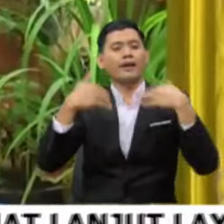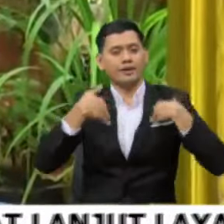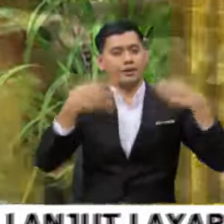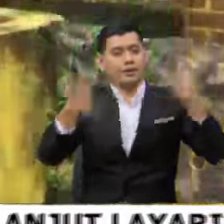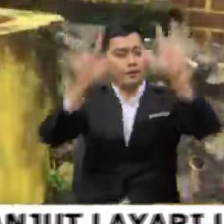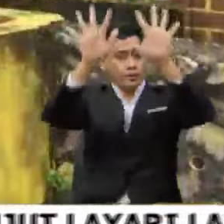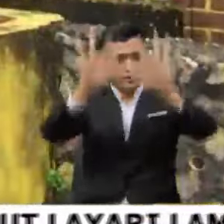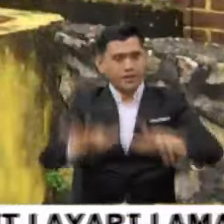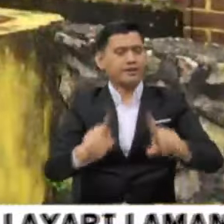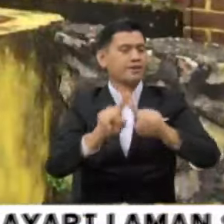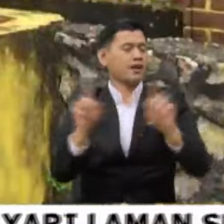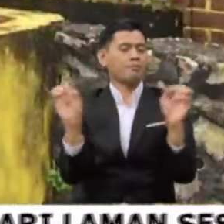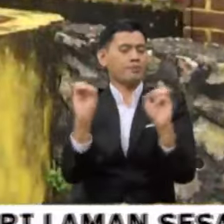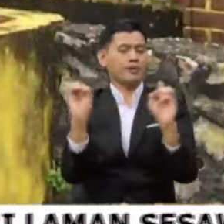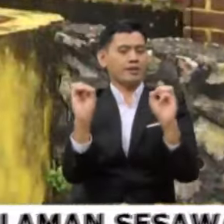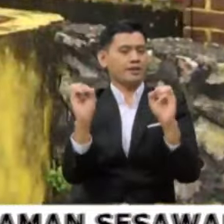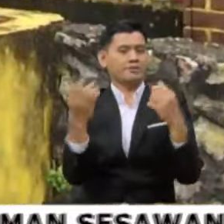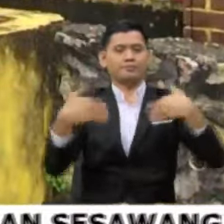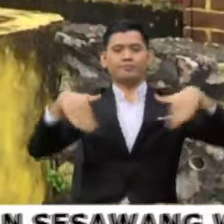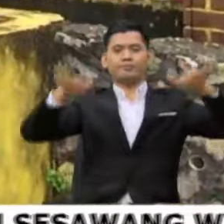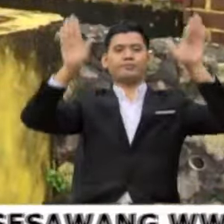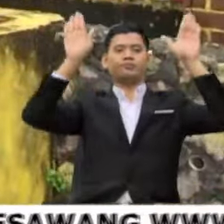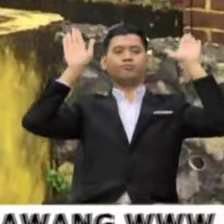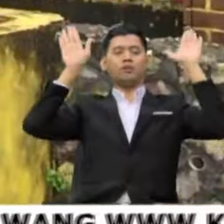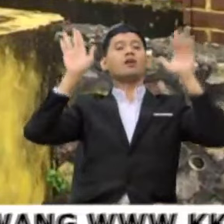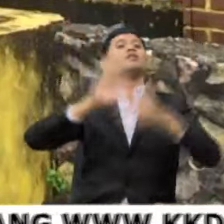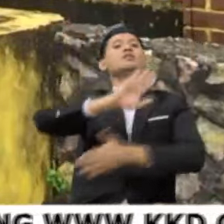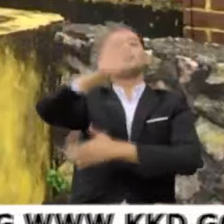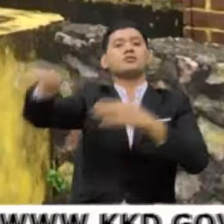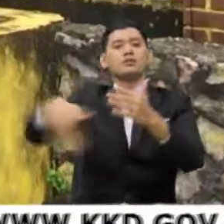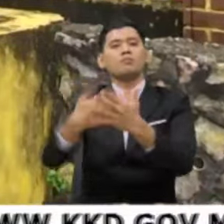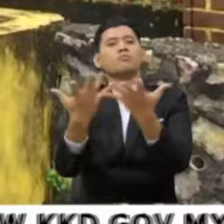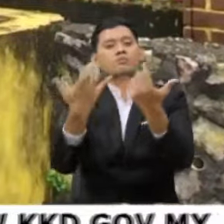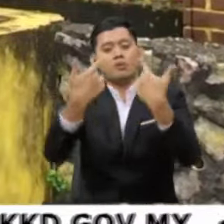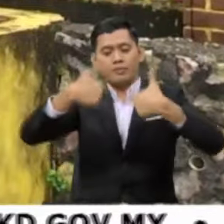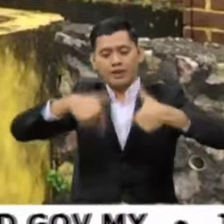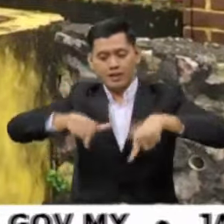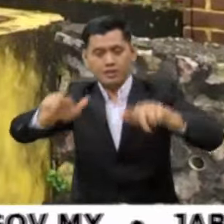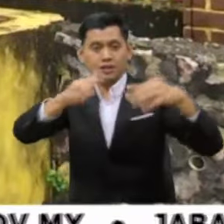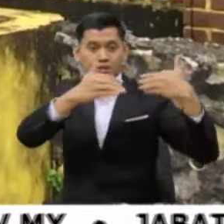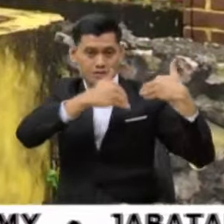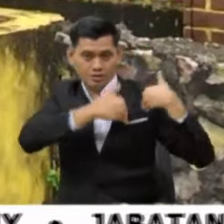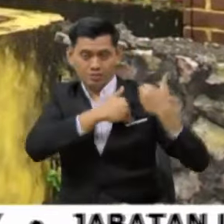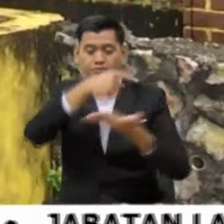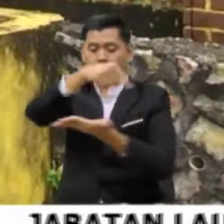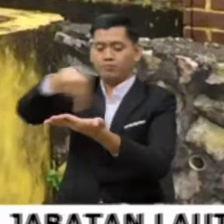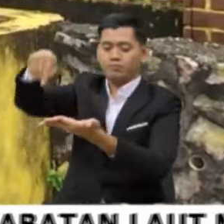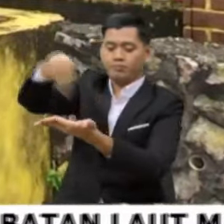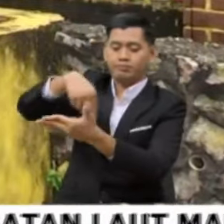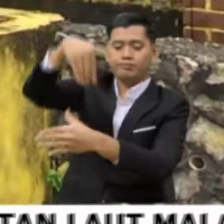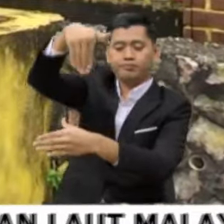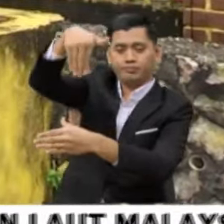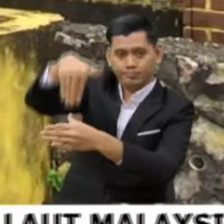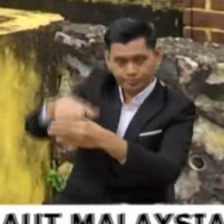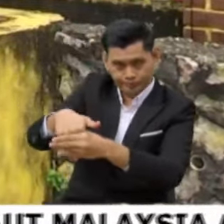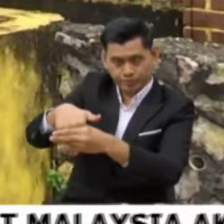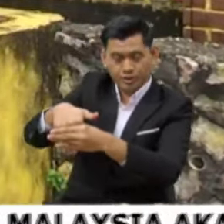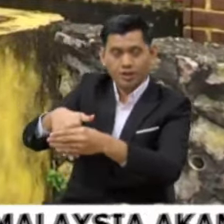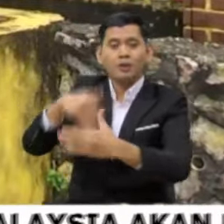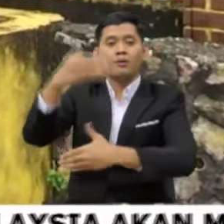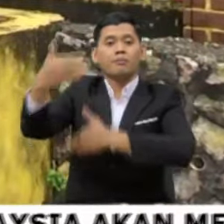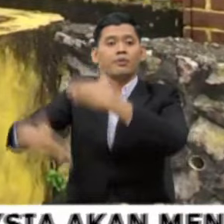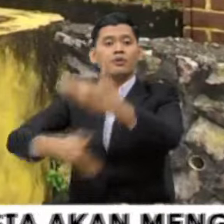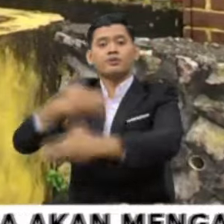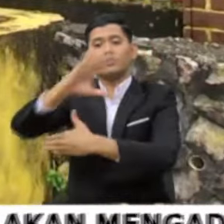mematahkan semangat pengunci-pengundi di saat-saat akhir untuk melunaskan dan juga melaksanakan tanggung jawab mereka selaku pengundi di negara proses